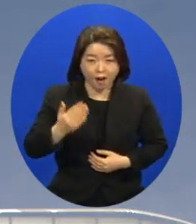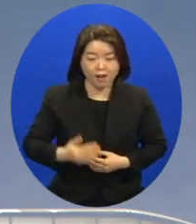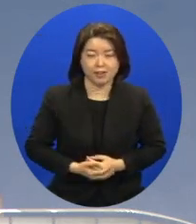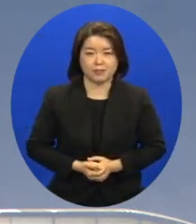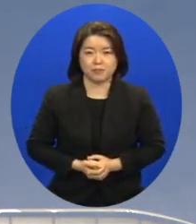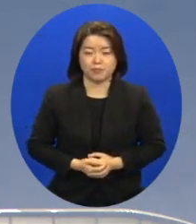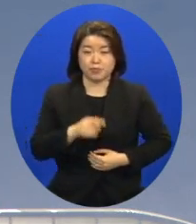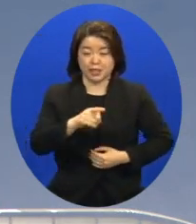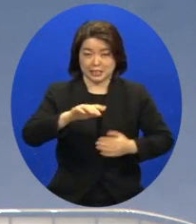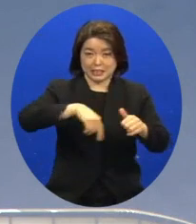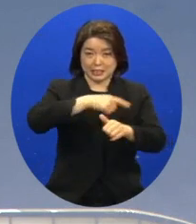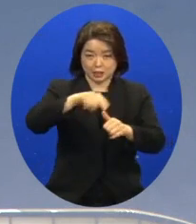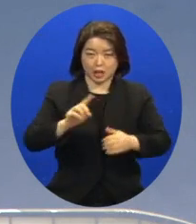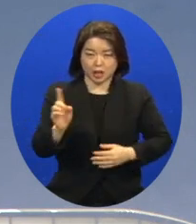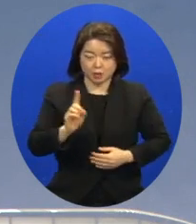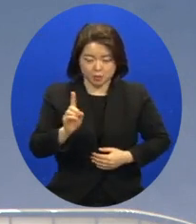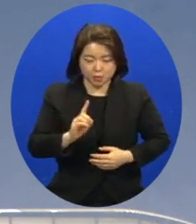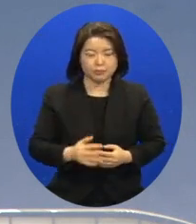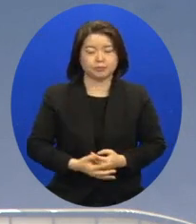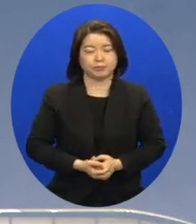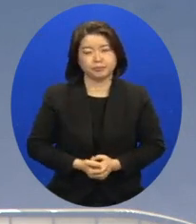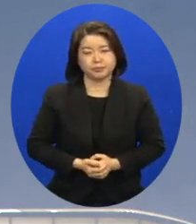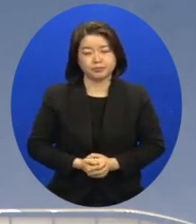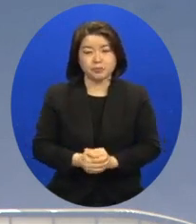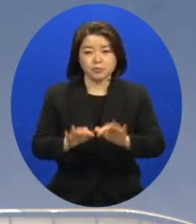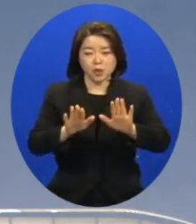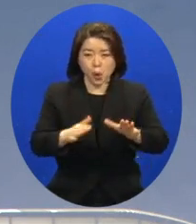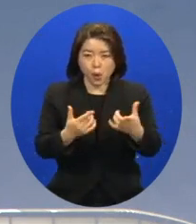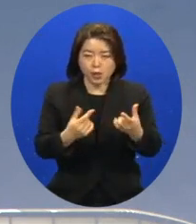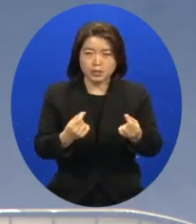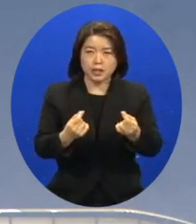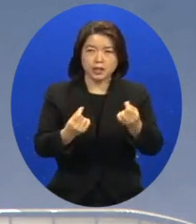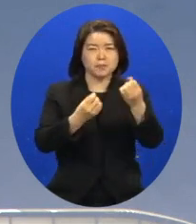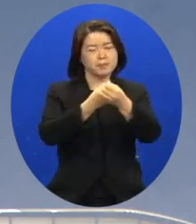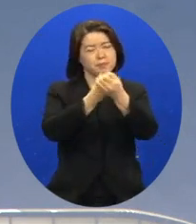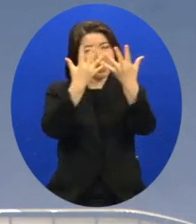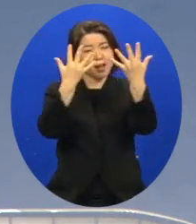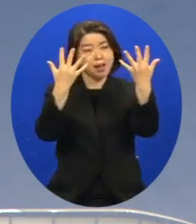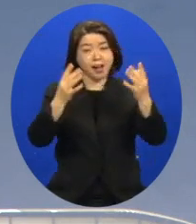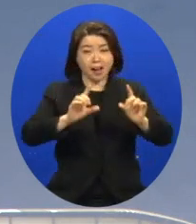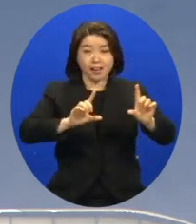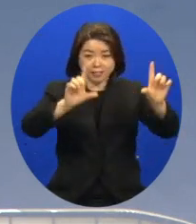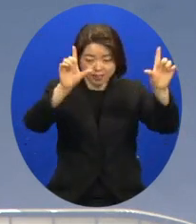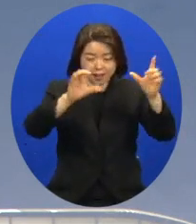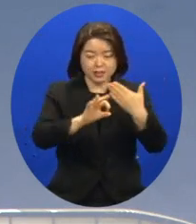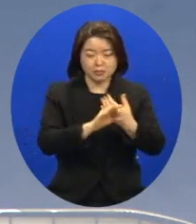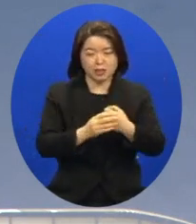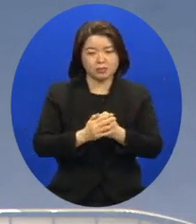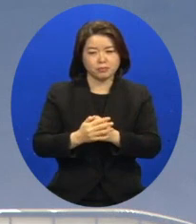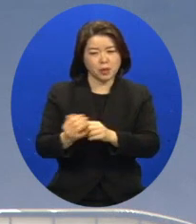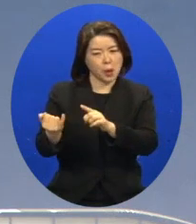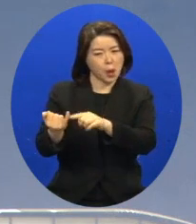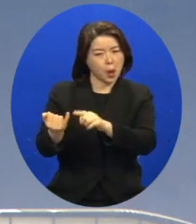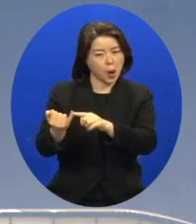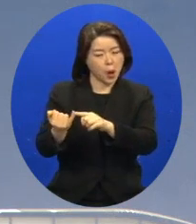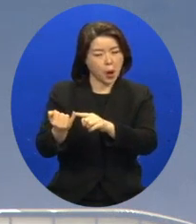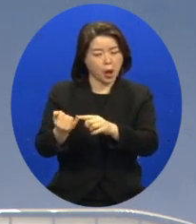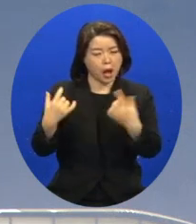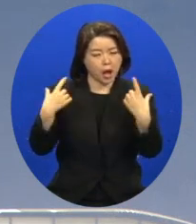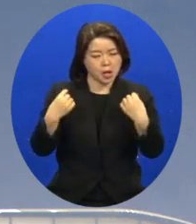그분이 이렇게 쓰고 있습니다. 오늘같이 화창한 날이면 그녀들은 의례 바깥에 나와 있을